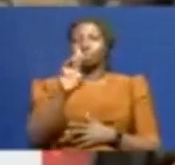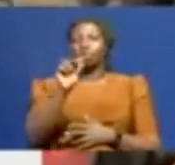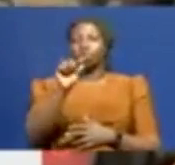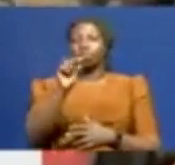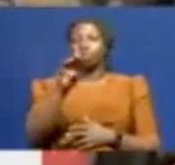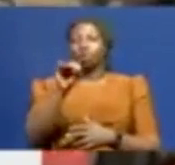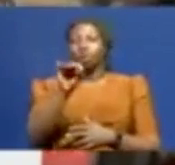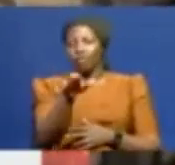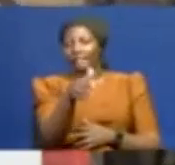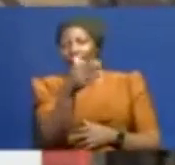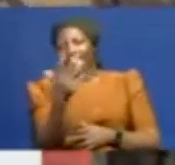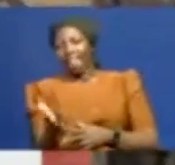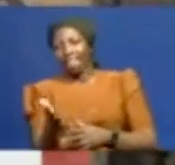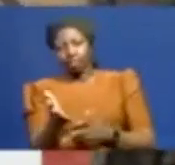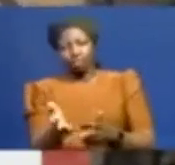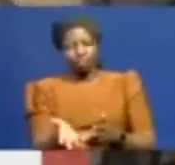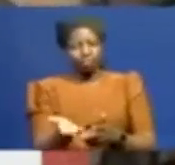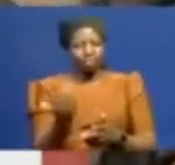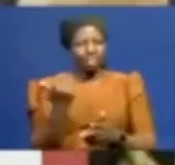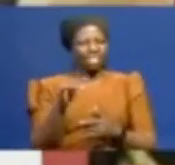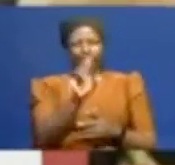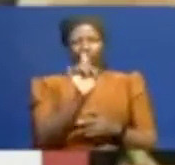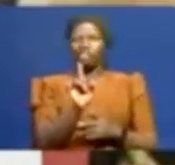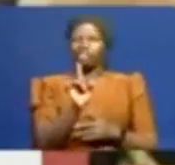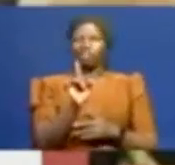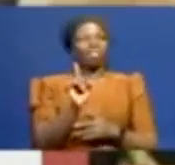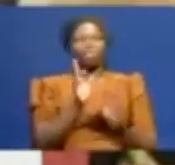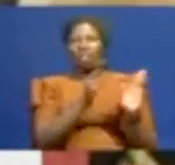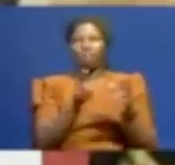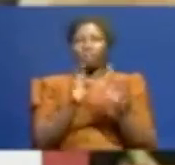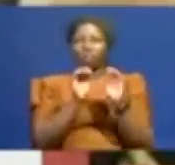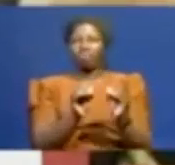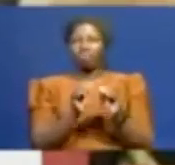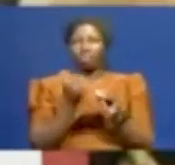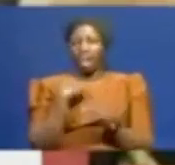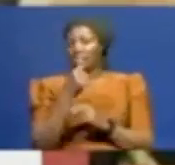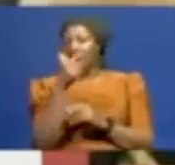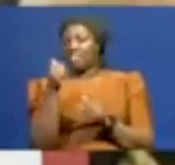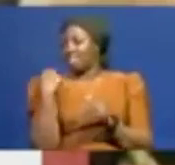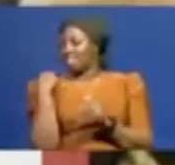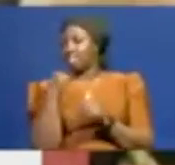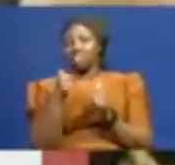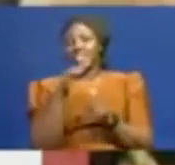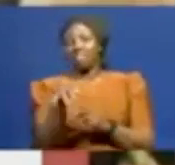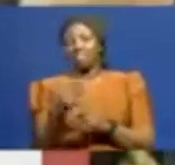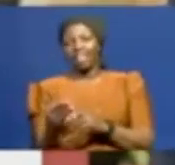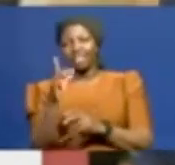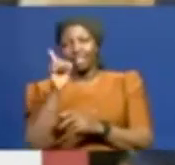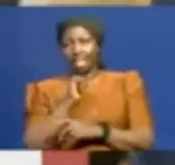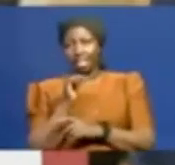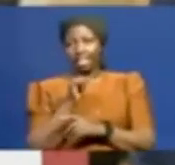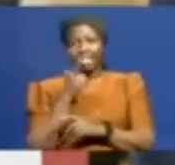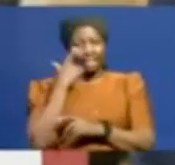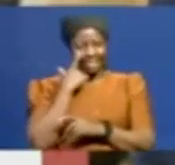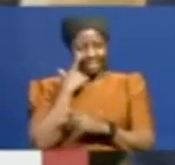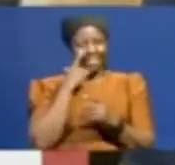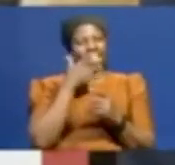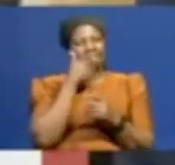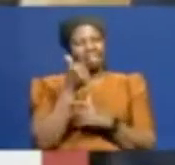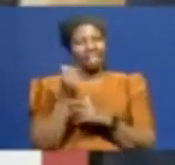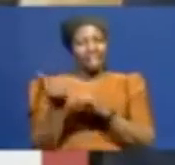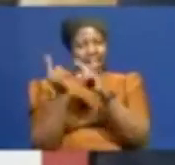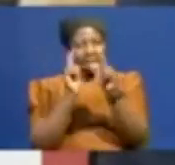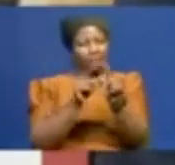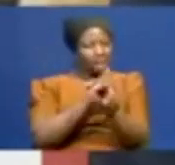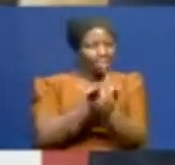ground, ilingooka juzi, waliona ni vizuri to greens, na wakaita wale wanajua